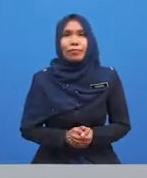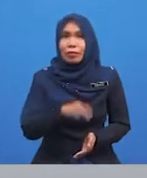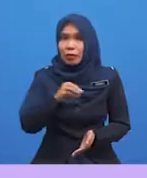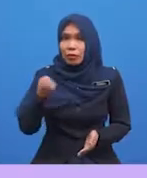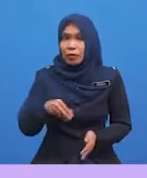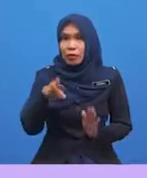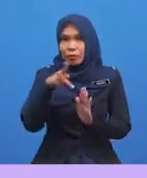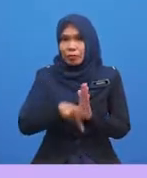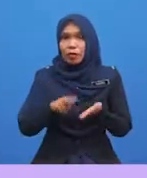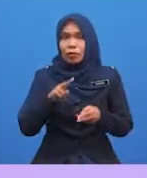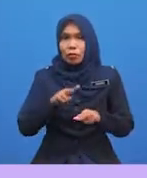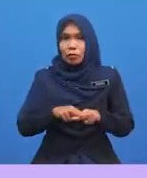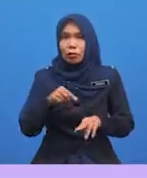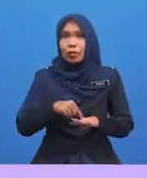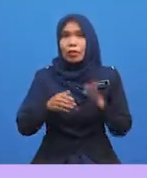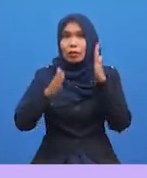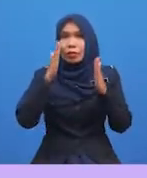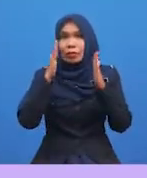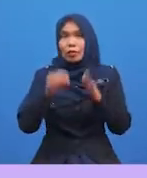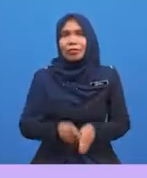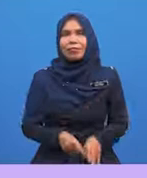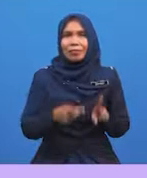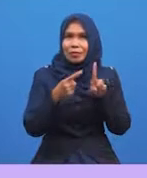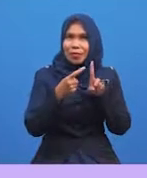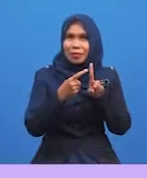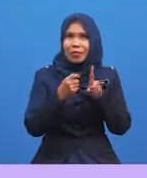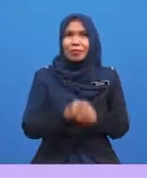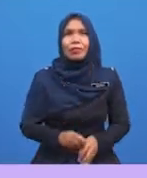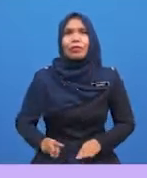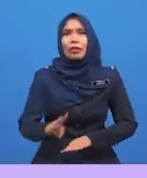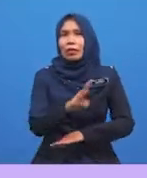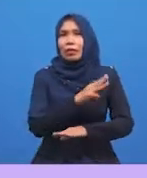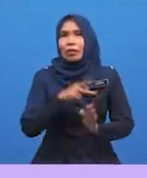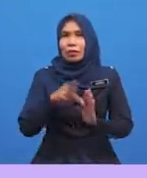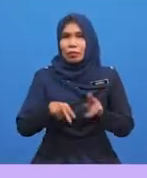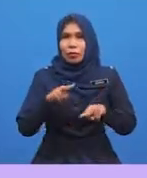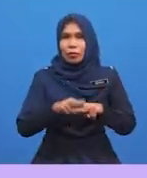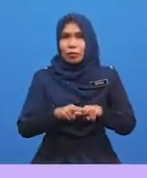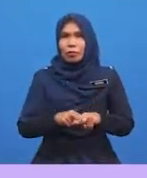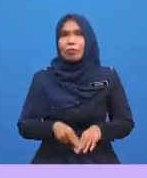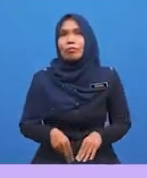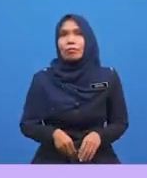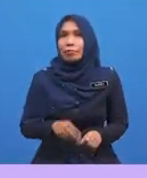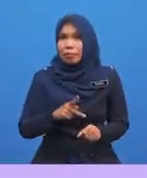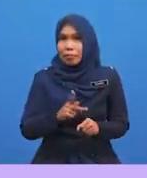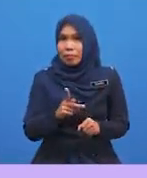dahulu jenis taburan penduduk yang pertama, iaitu kawasan berpenduduk padat.